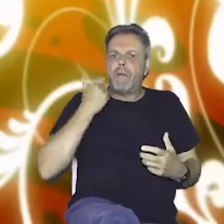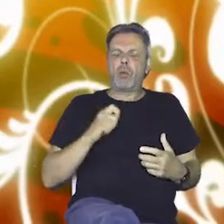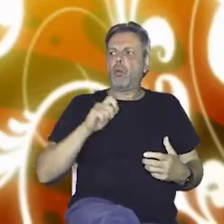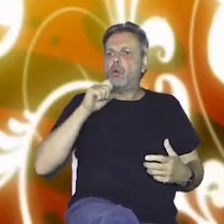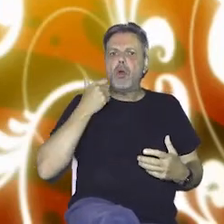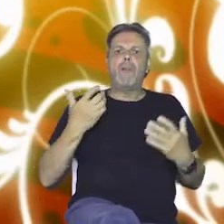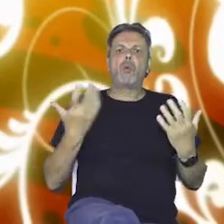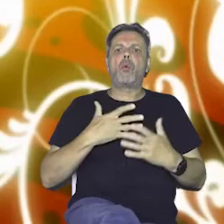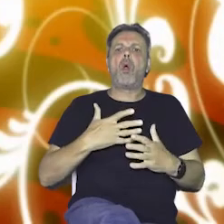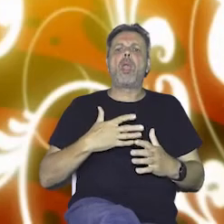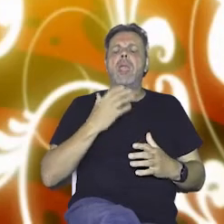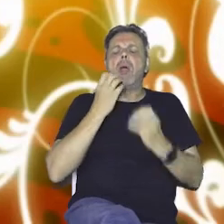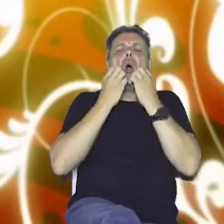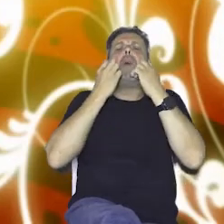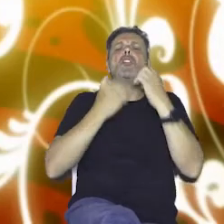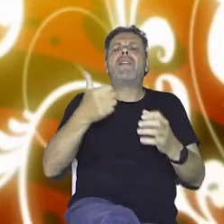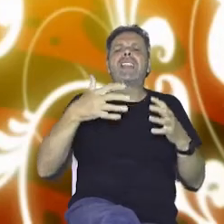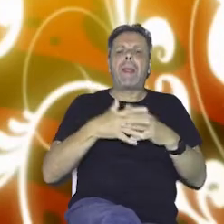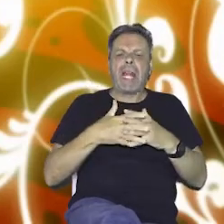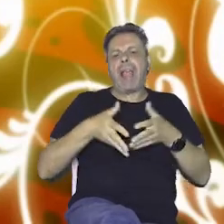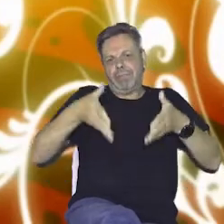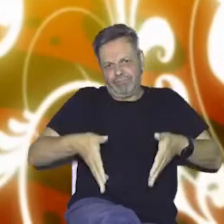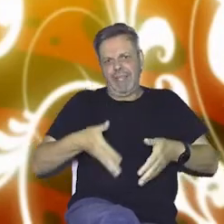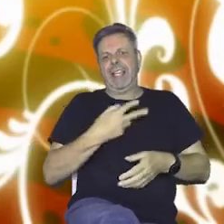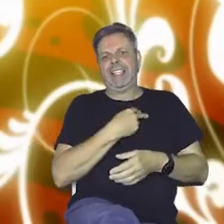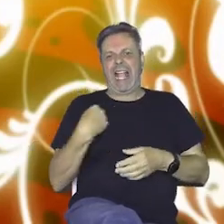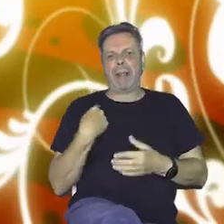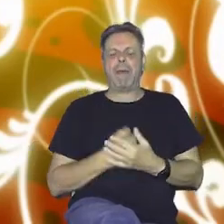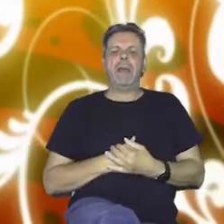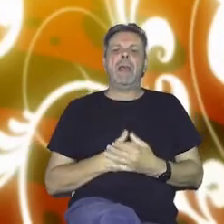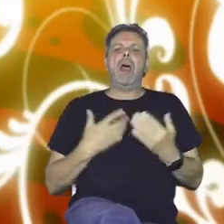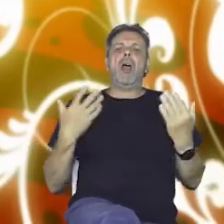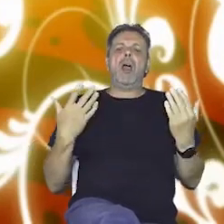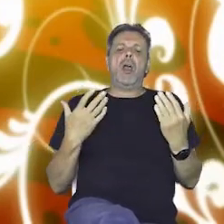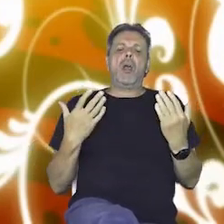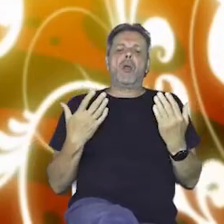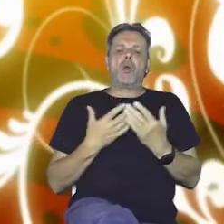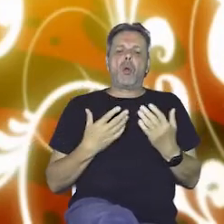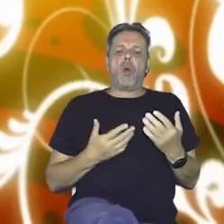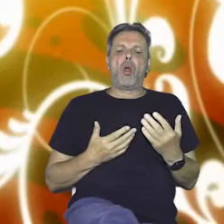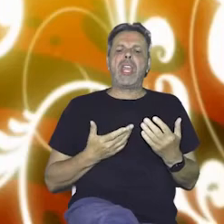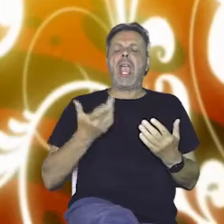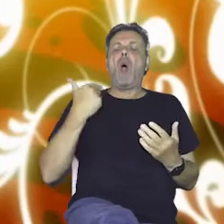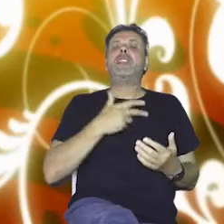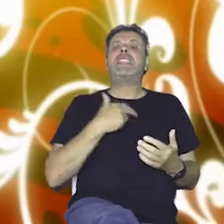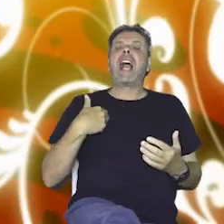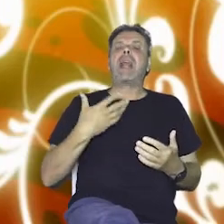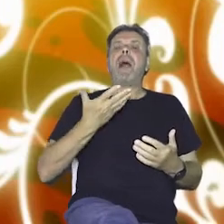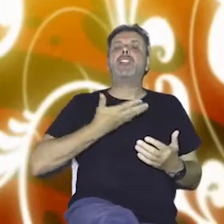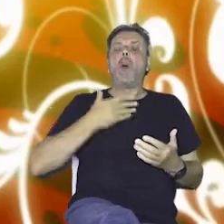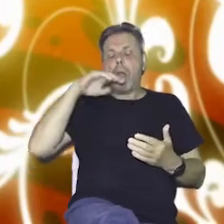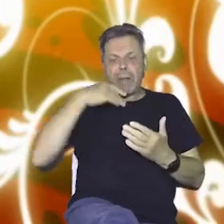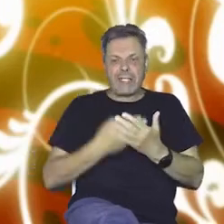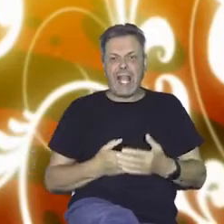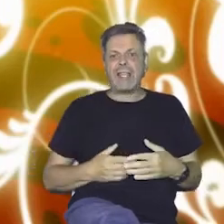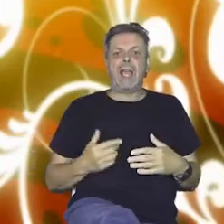koji obožava jedan grad, a to je Zagreb, koji je od tog Zagreba i dobio neka priznanja, ali sve bi